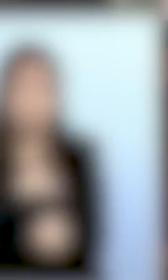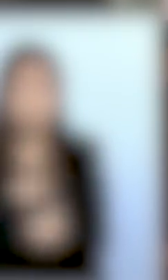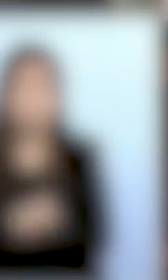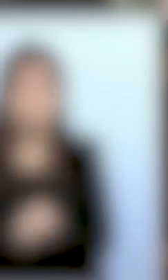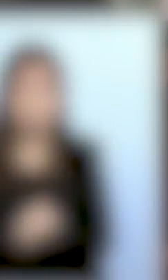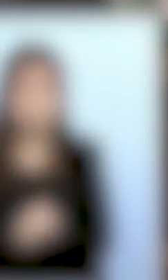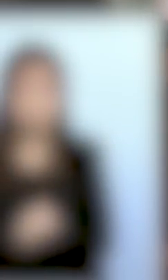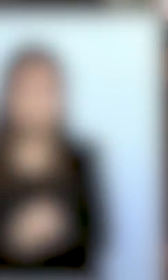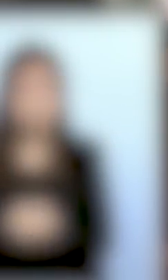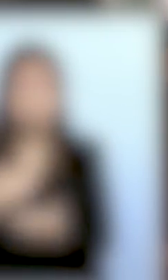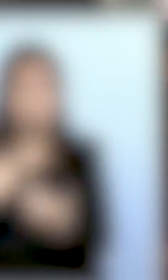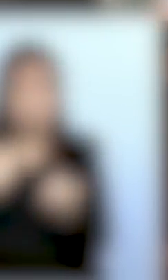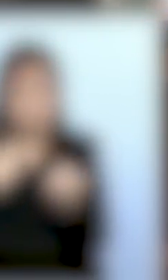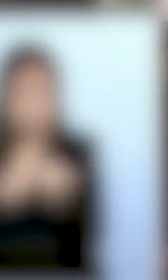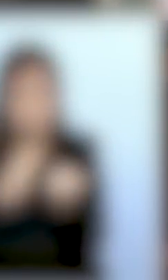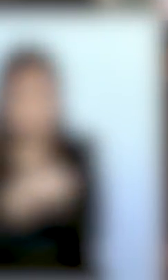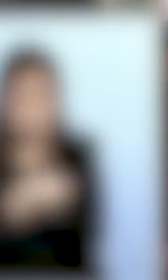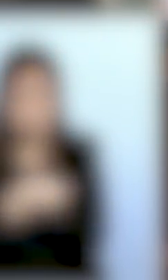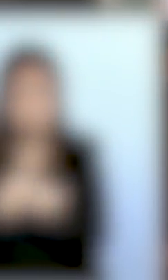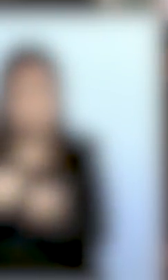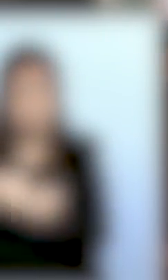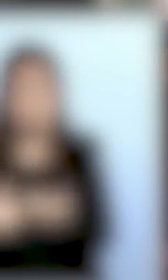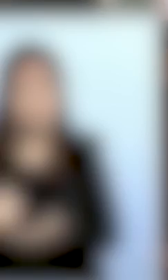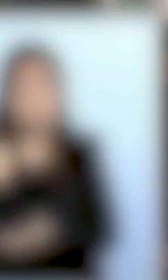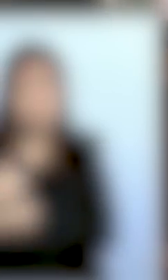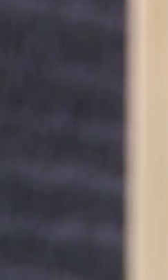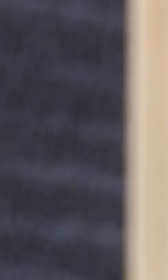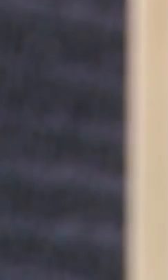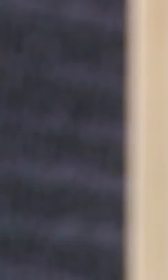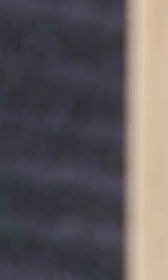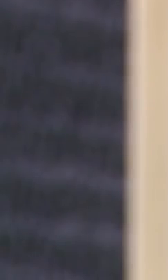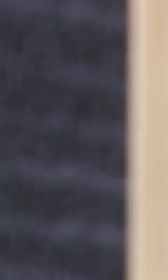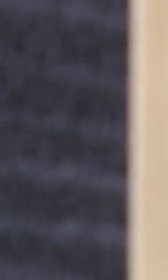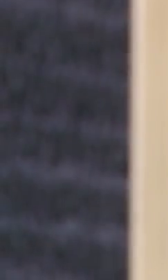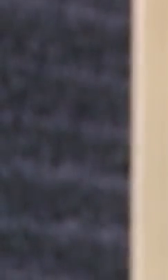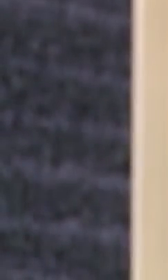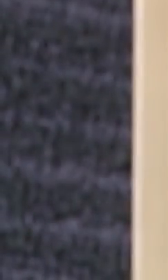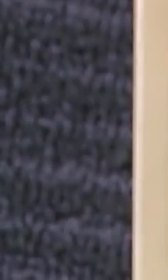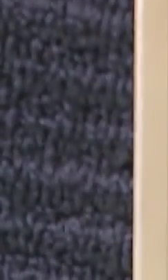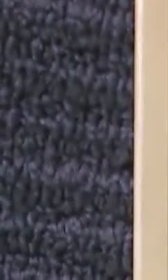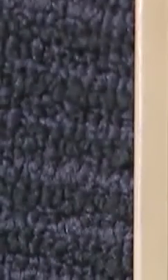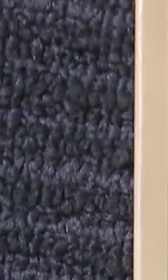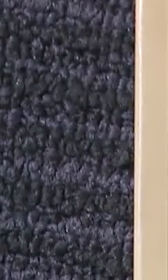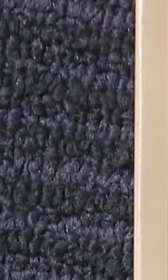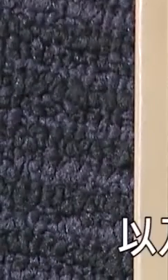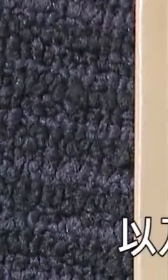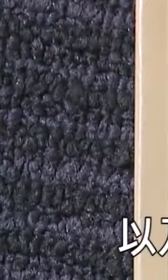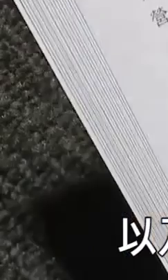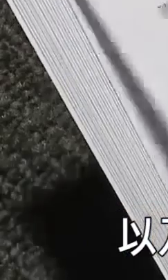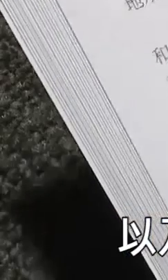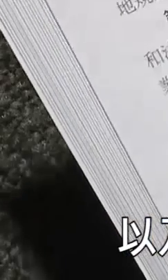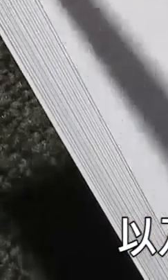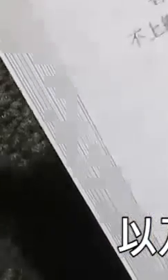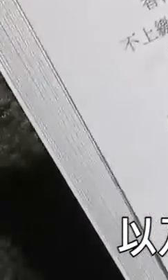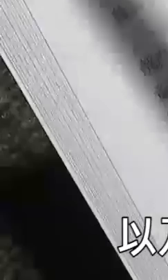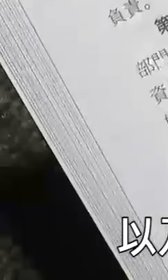是支持我們的駐軍參與公益事務的，今次也是基本法裏面以及